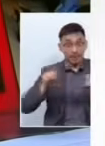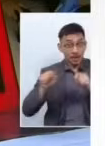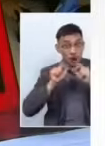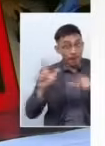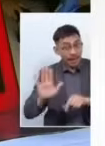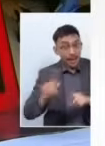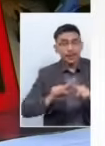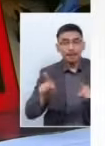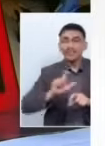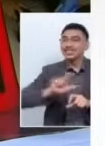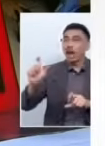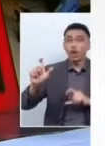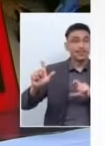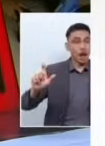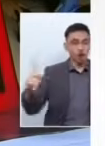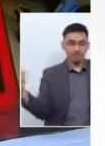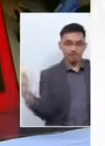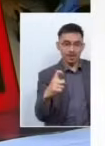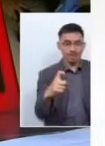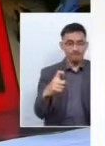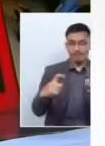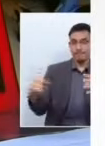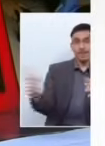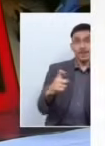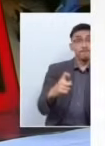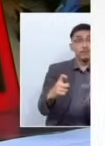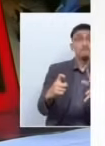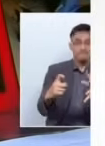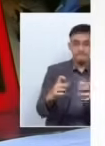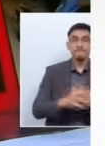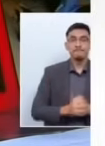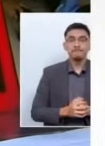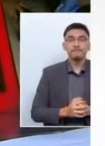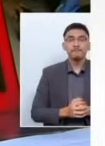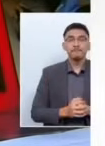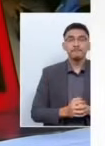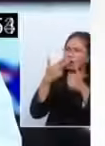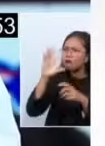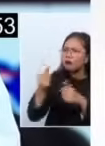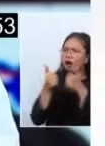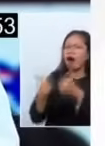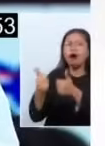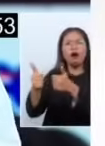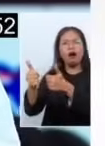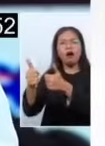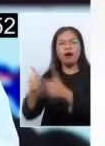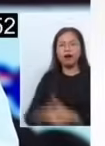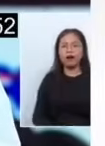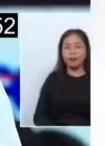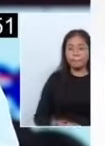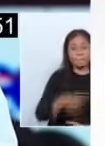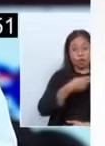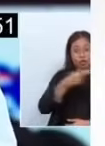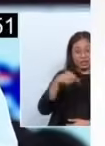pencoblosan. Praktis tinggal let's say 1,5 minggu lagi atau 12 hari lagi. Maka siapapun